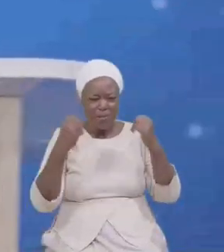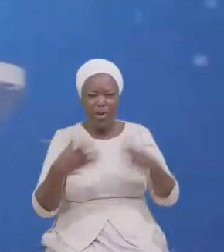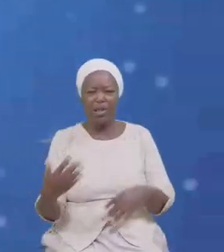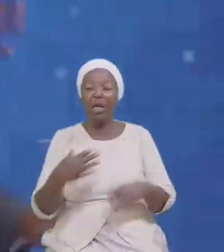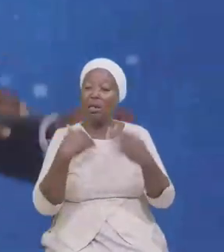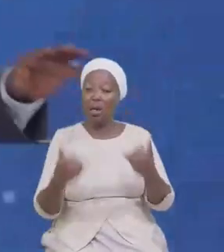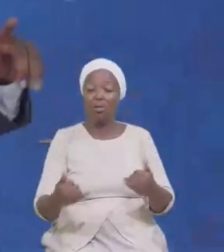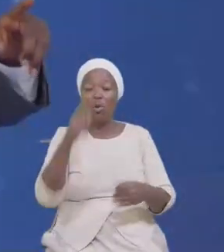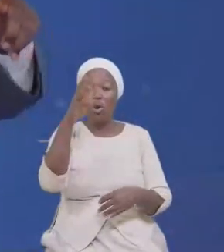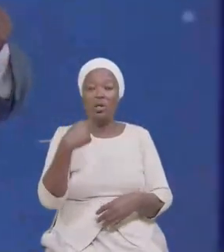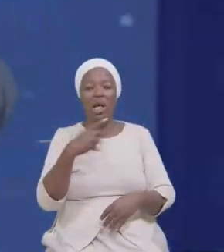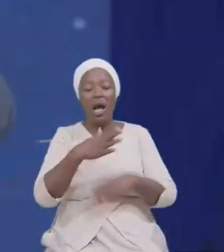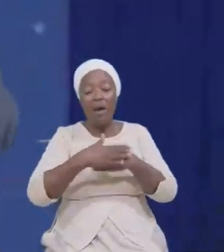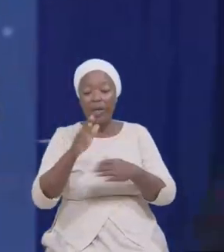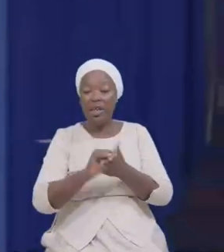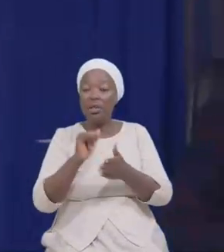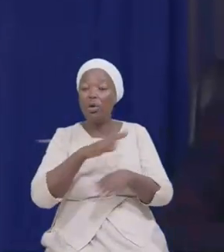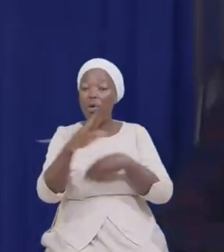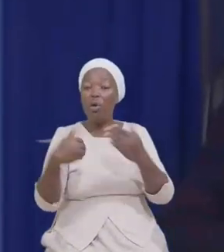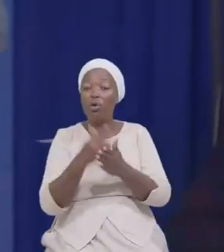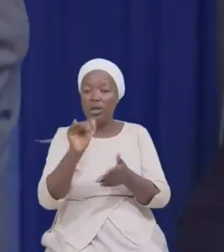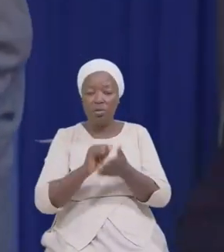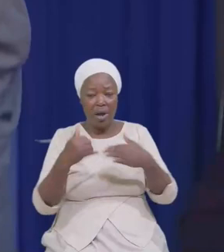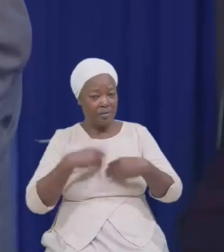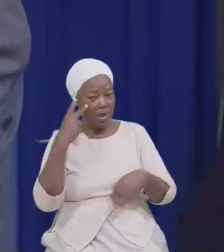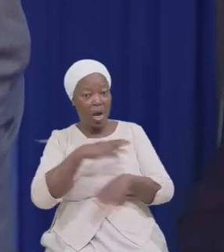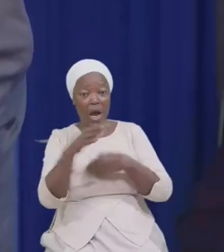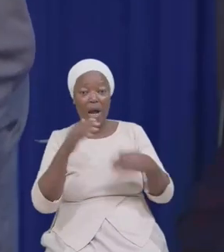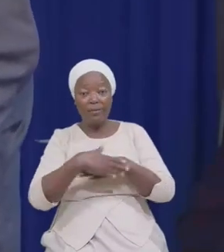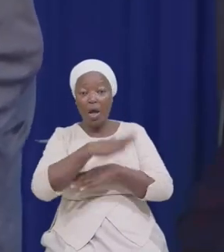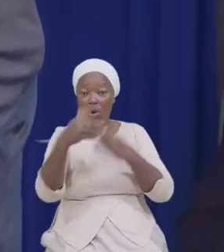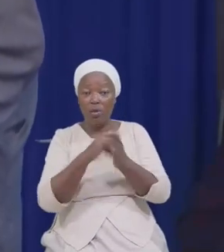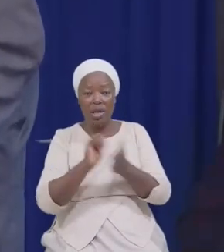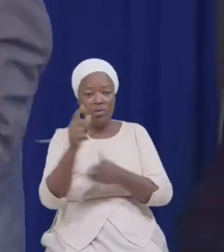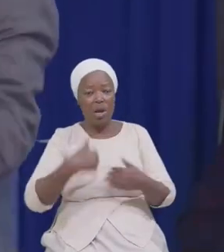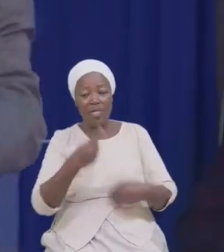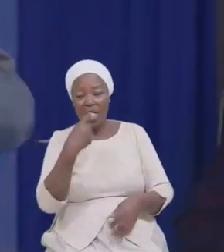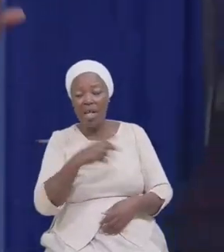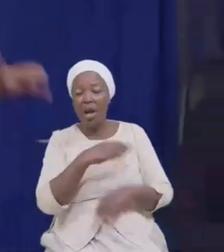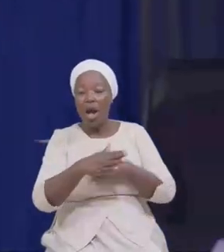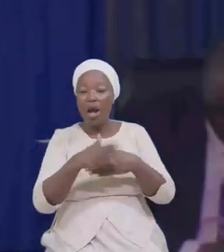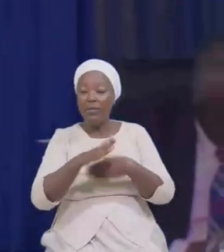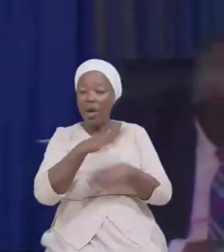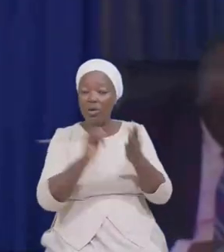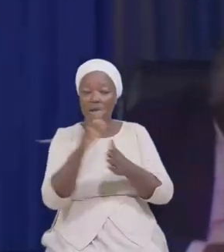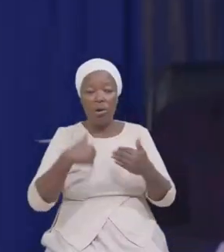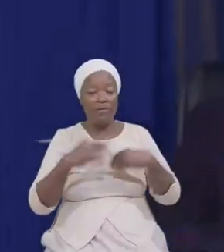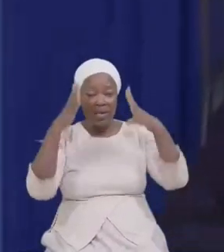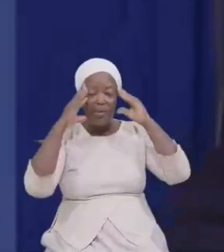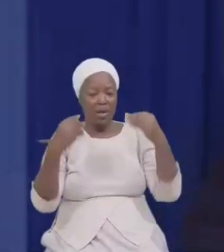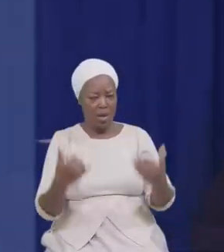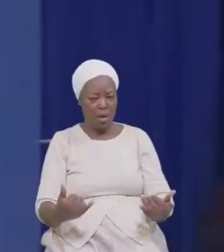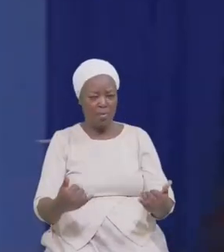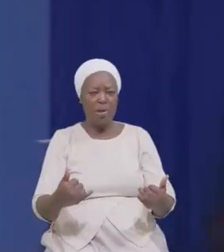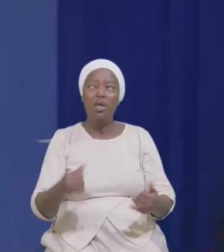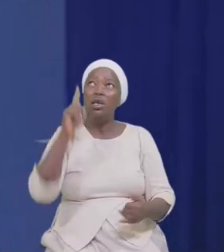dit, après tout ce que vous avez vu, après tout ce que vous avez goûté, après tout ce que vous avez expérimenté, maintenant, il dit,